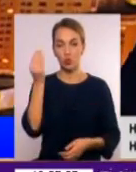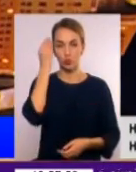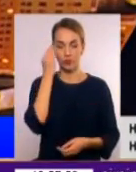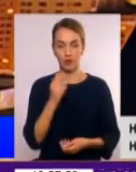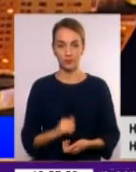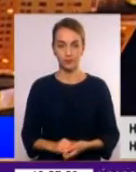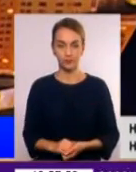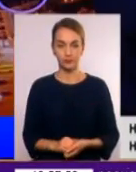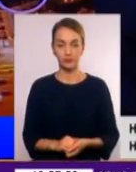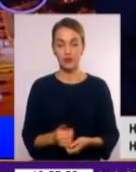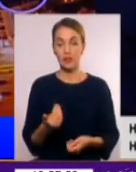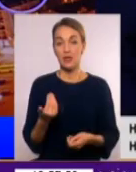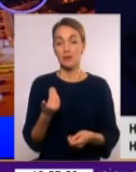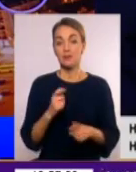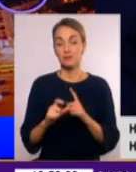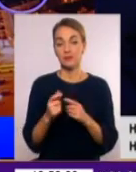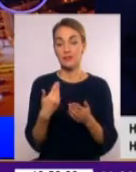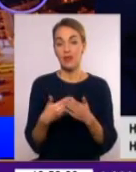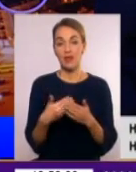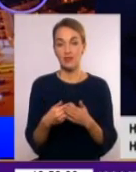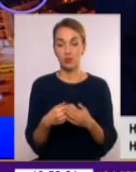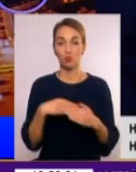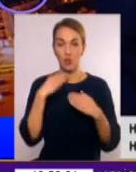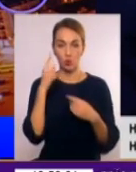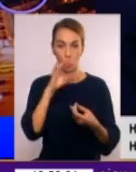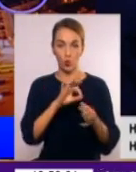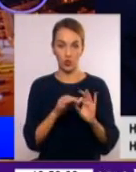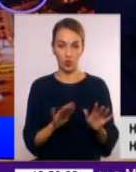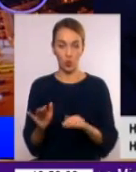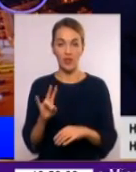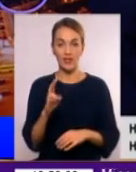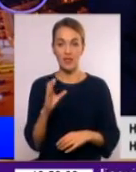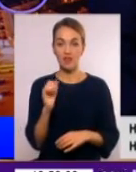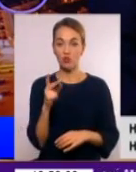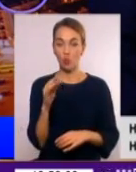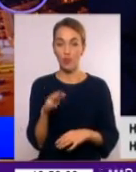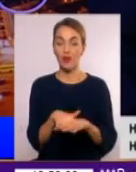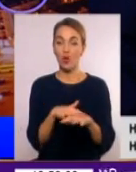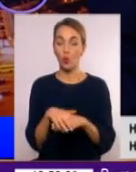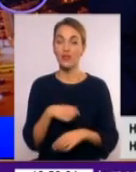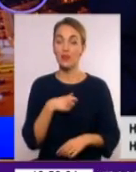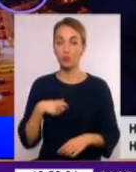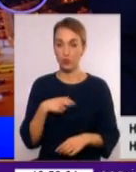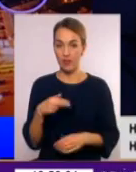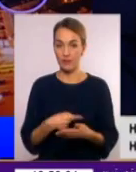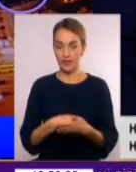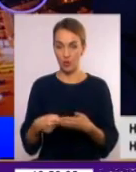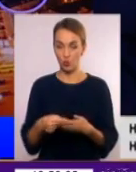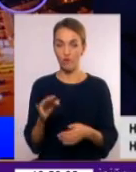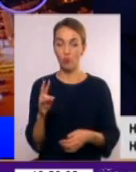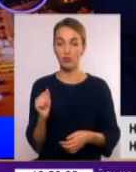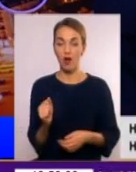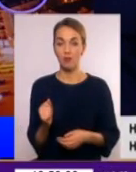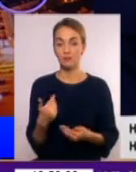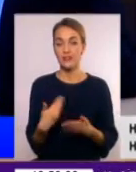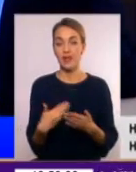пане Ігор? Мені здається, що це достатньо логічний крок, тому що Надія Савченко саме як народний депутат, я підкреслю, да, вона, ну,